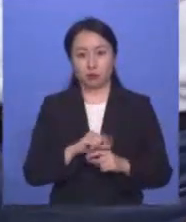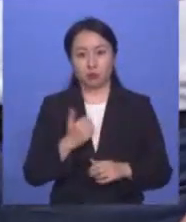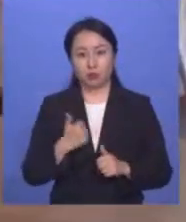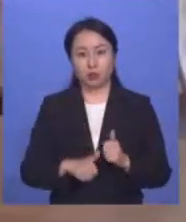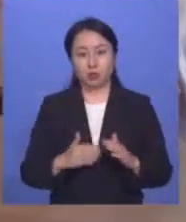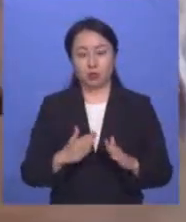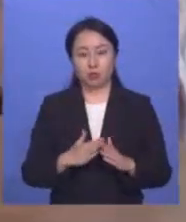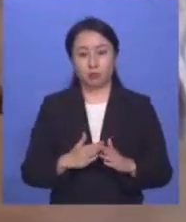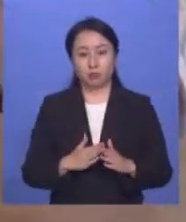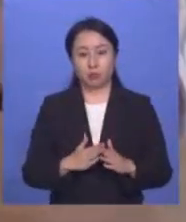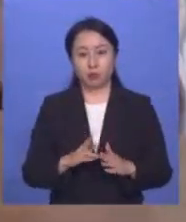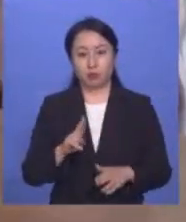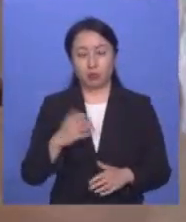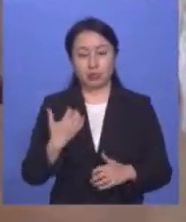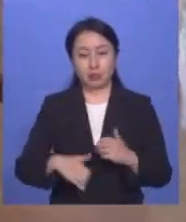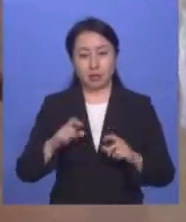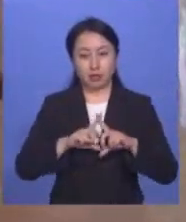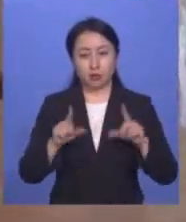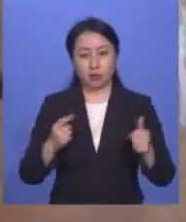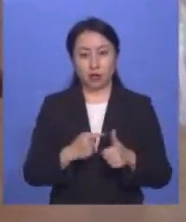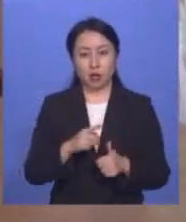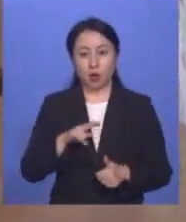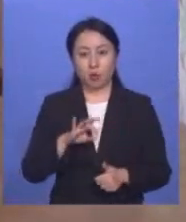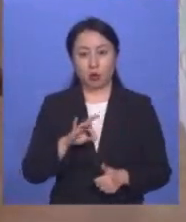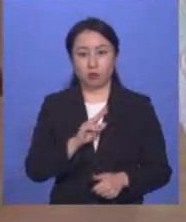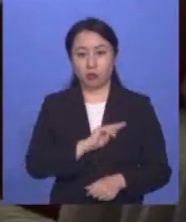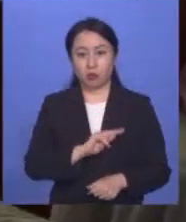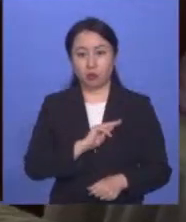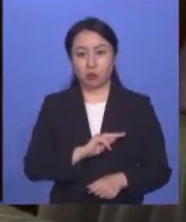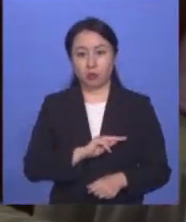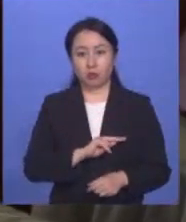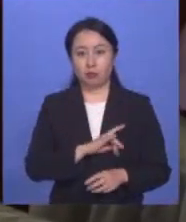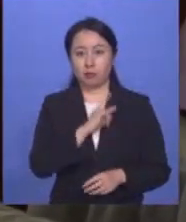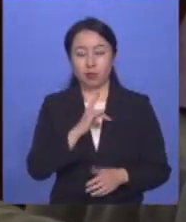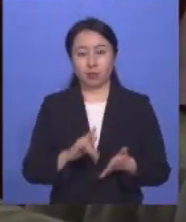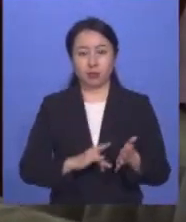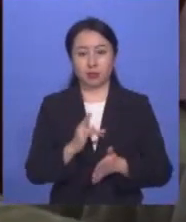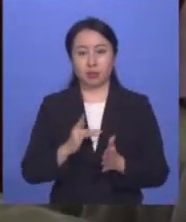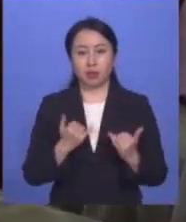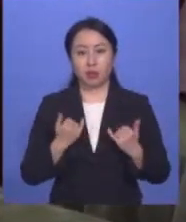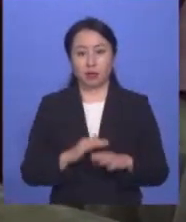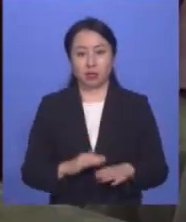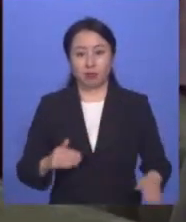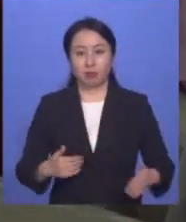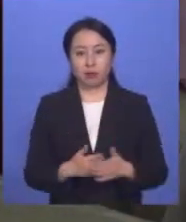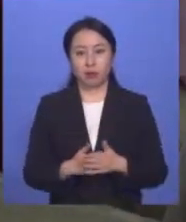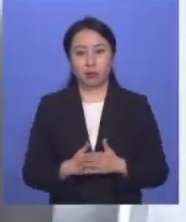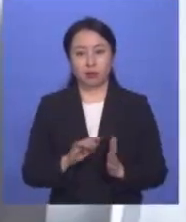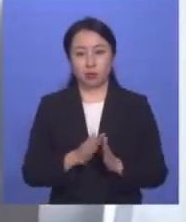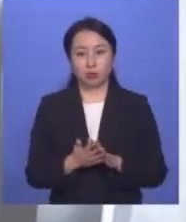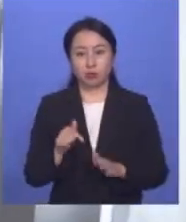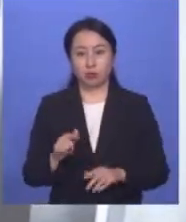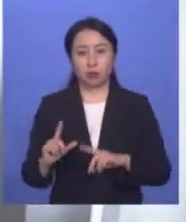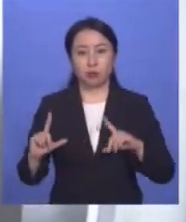каждый дом. При Аралагашской средней школе имени Каирбека Оразова функционирует мини-центр, а еще интернат для ребят из близлежащих сел. Сюда